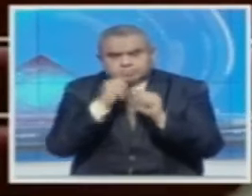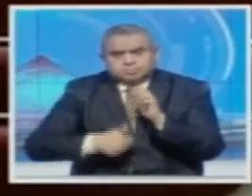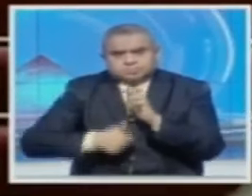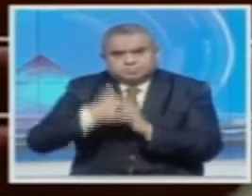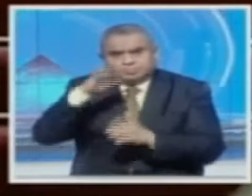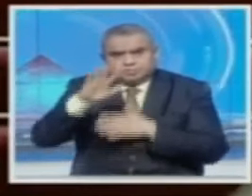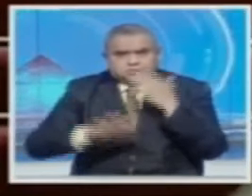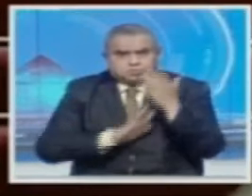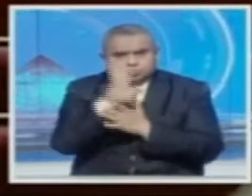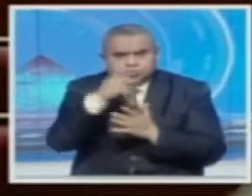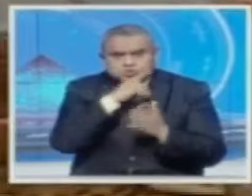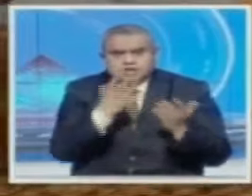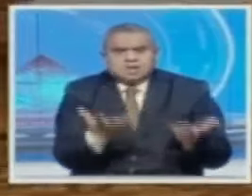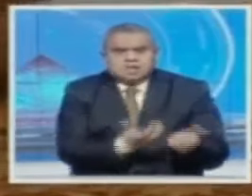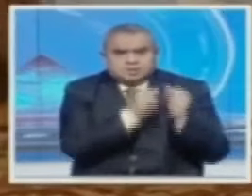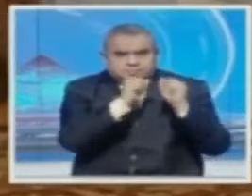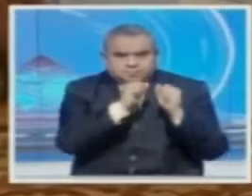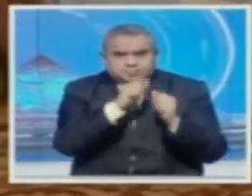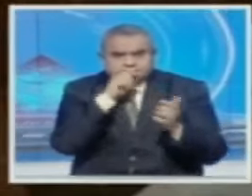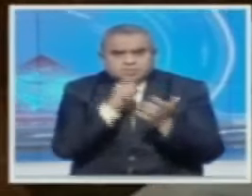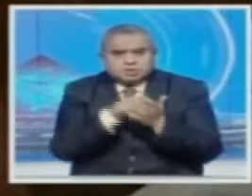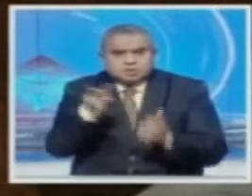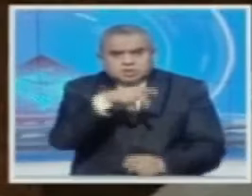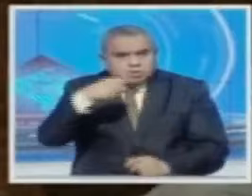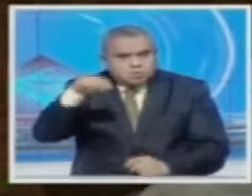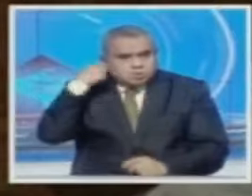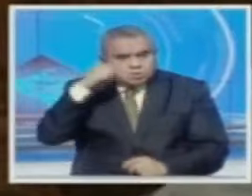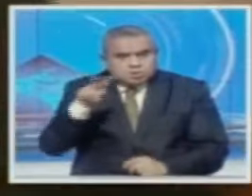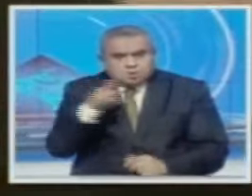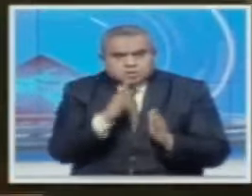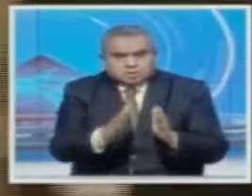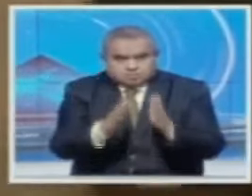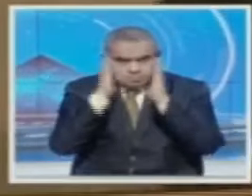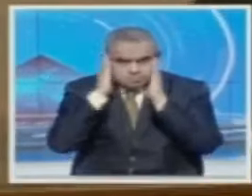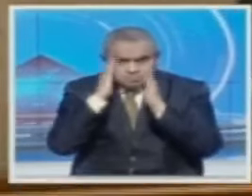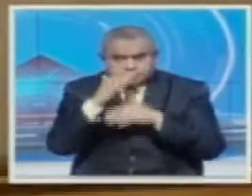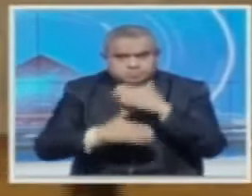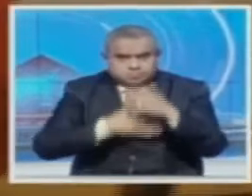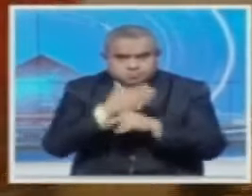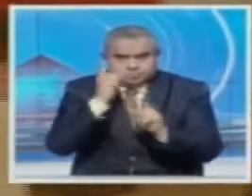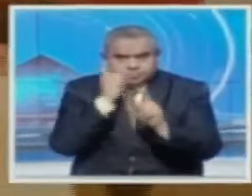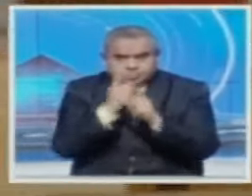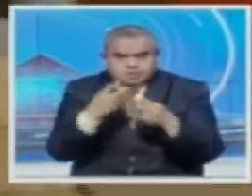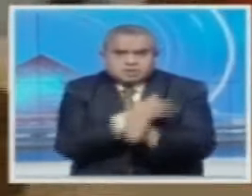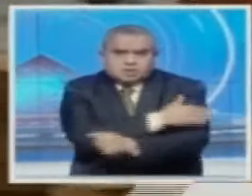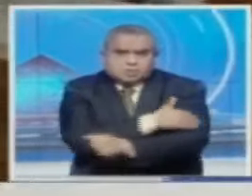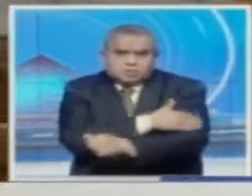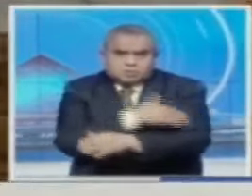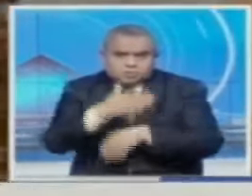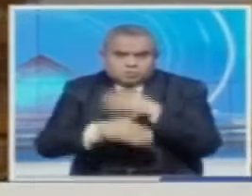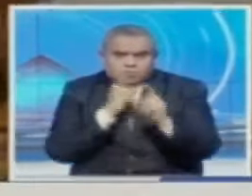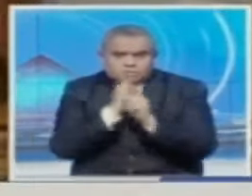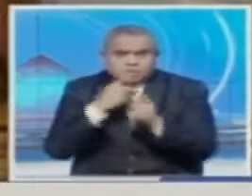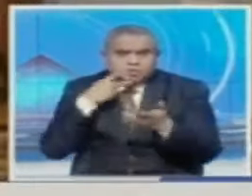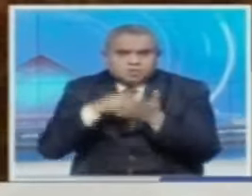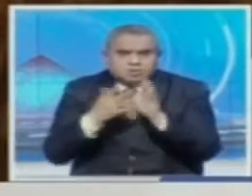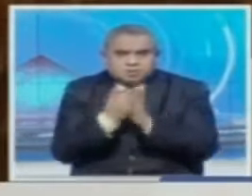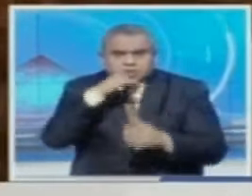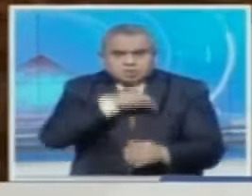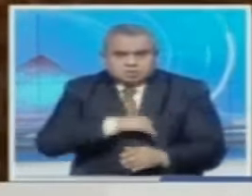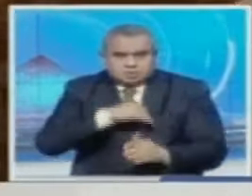أزمته الراهنة. وكان الوزيران قد عقدا لقاء ثنائيا أعقبه لقاء لوفدي البلدين، أعرب فيه شكري عن تطلع